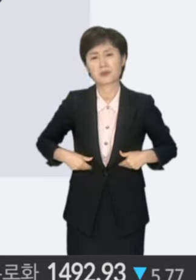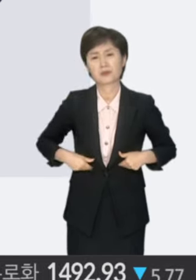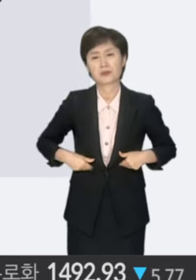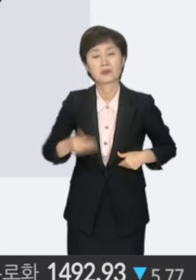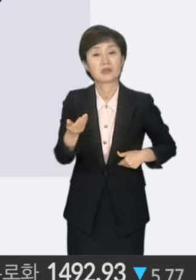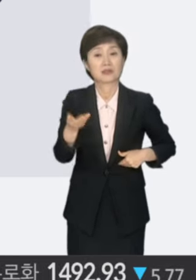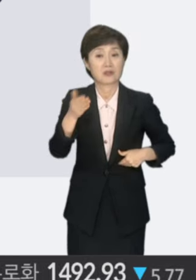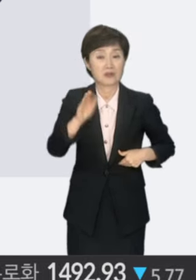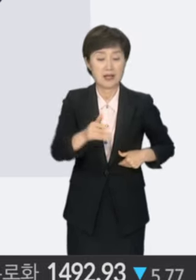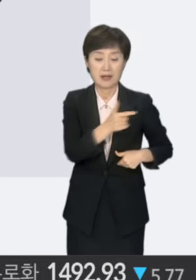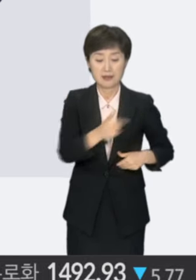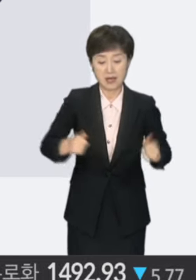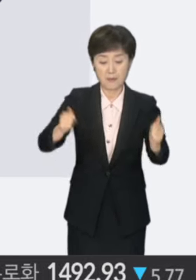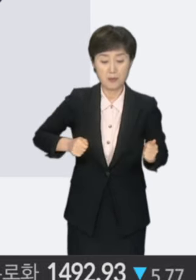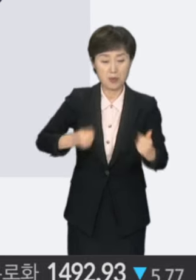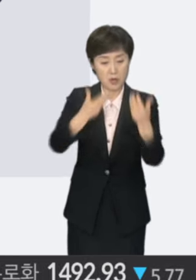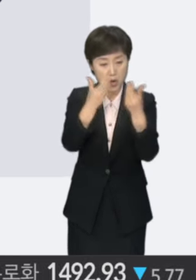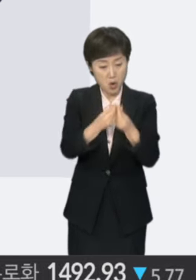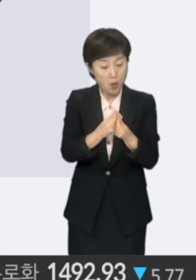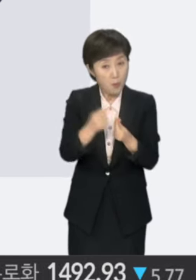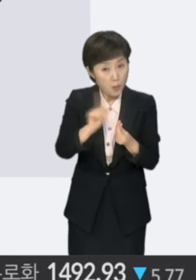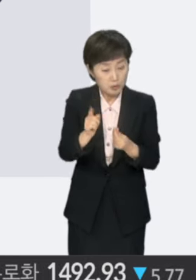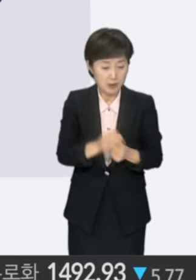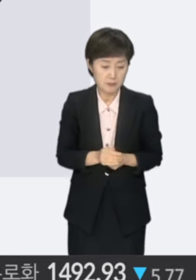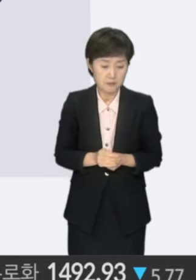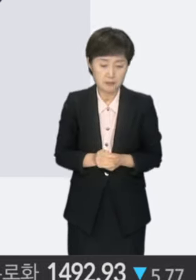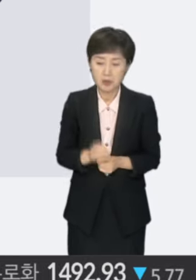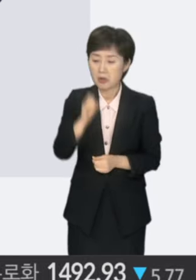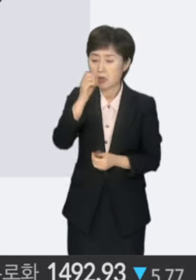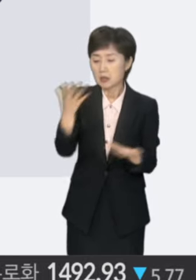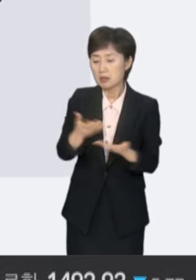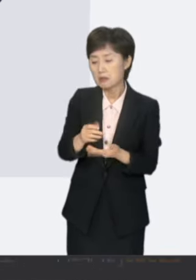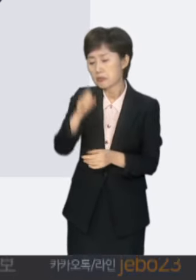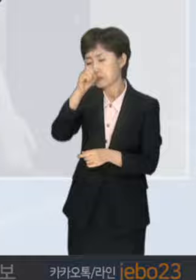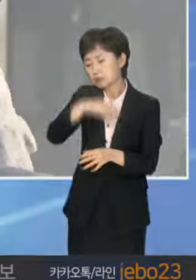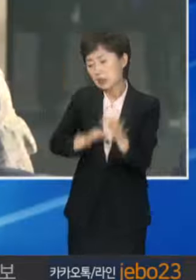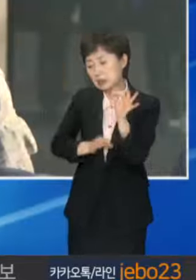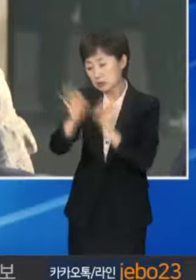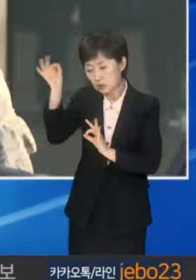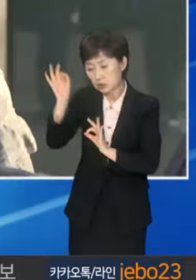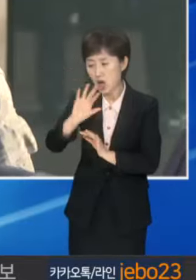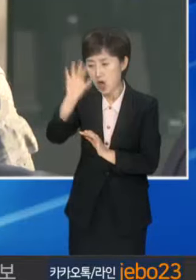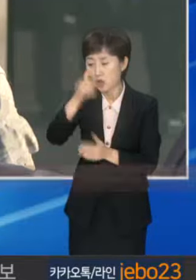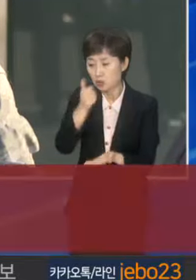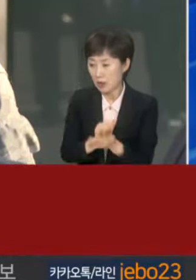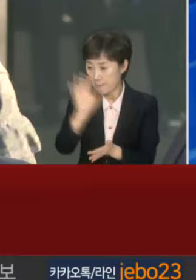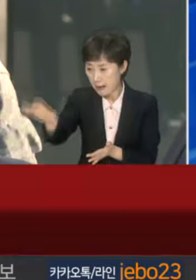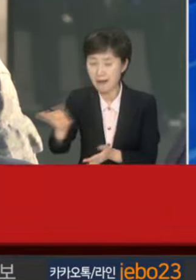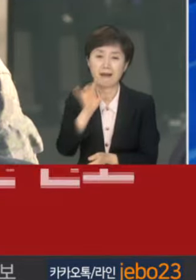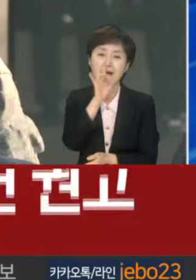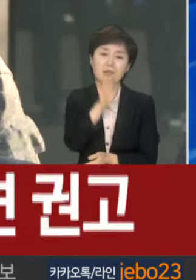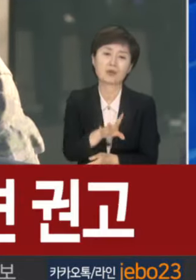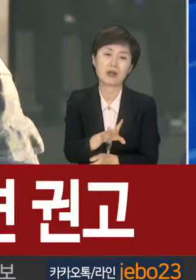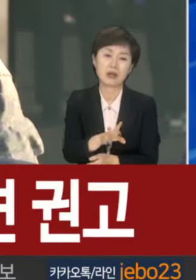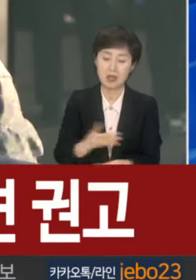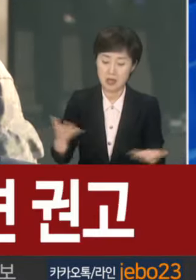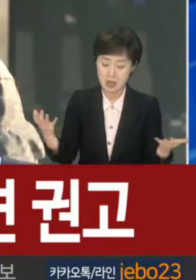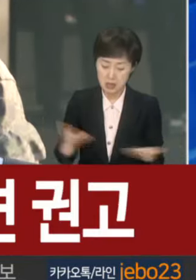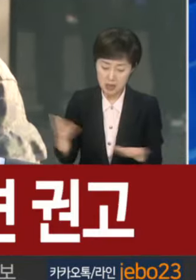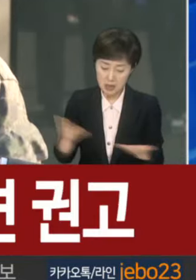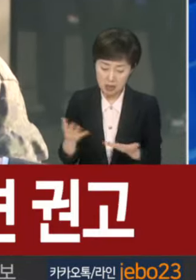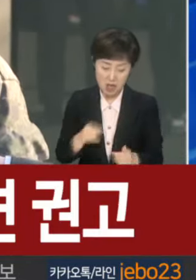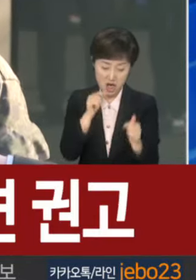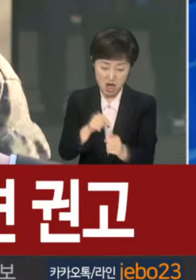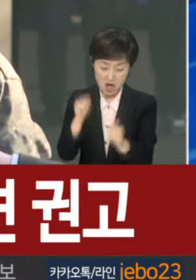그런데 이게 이 대법원 판례에 따르면 단순한 과실이 존재하는 것만 가지고는 안 되고 이 업무상 과실로 평가되는